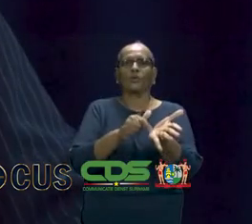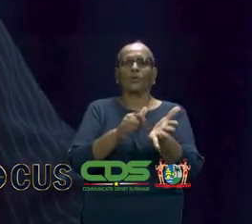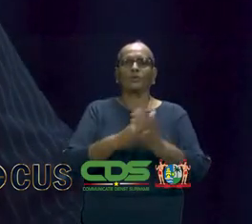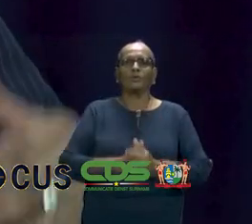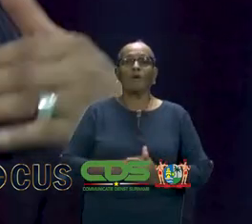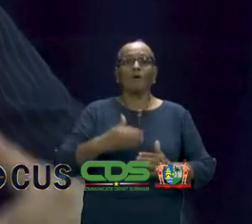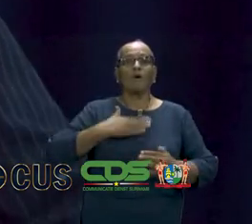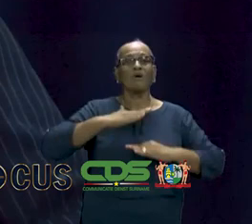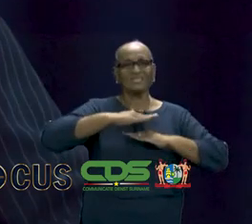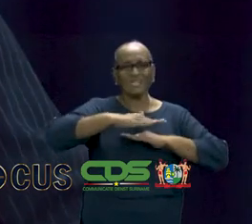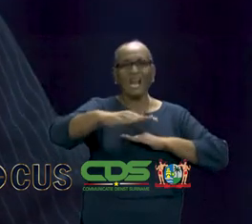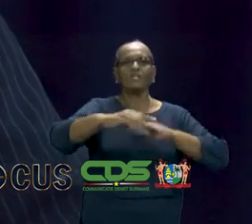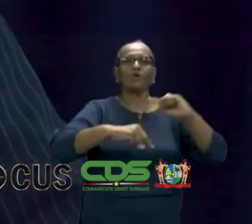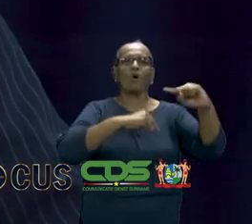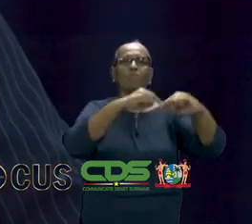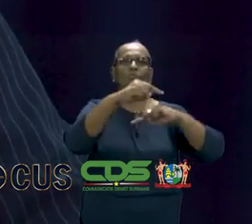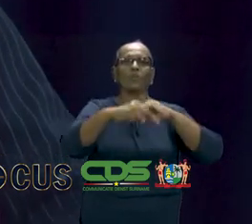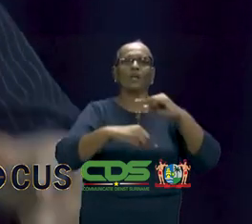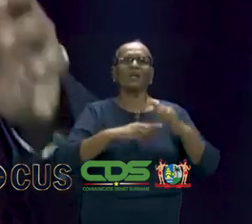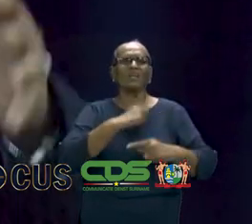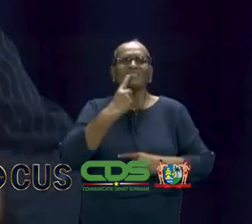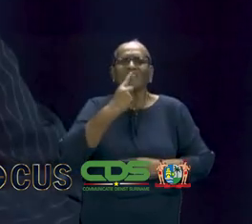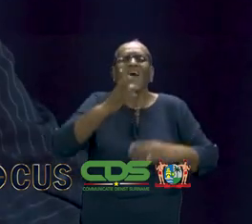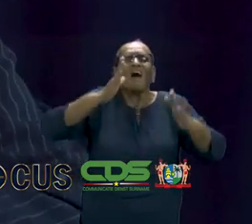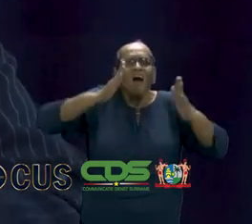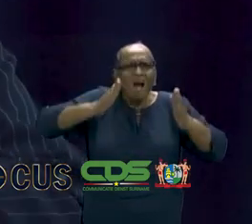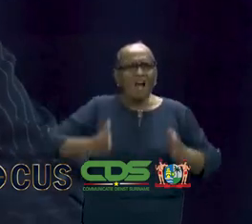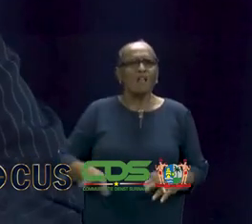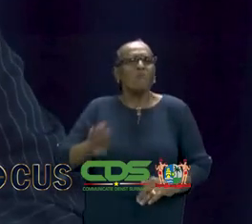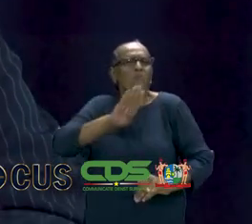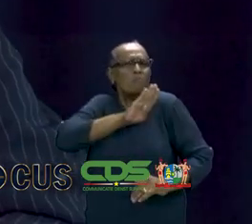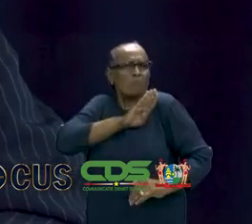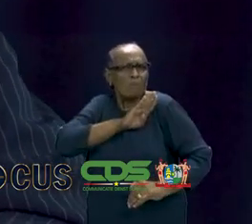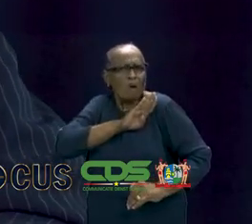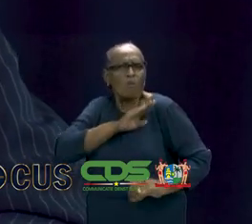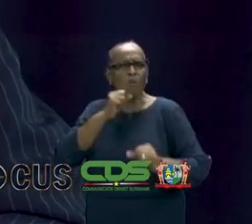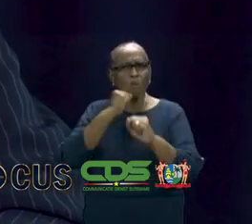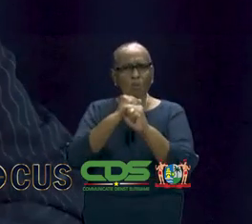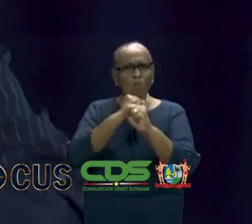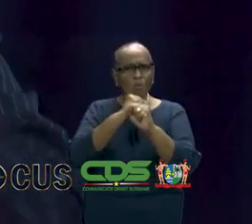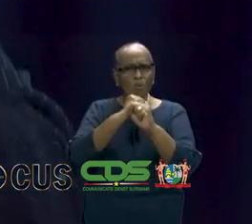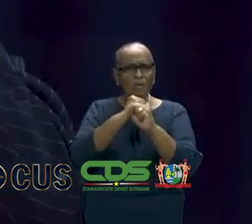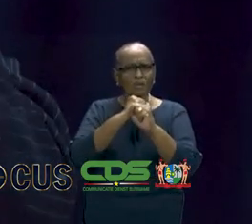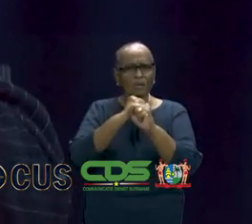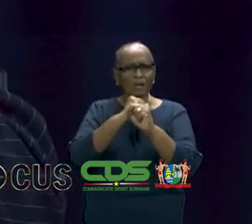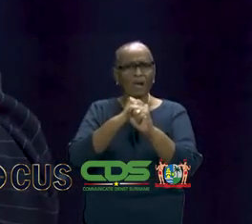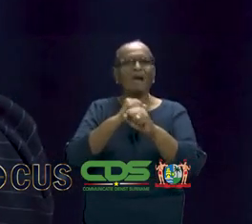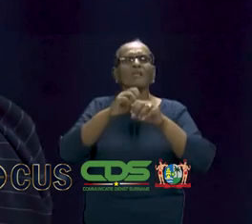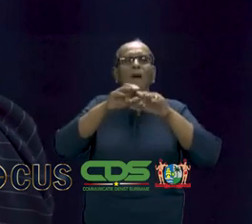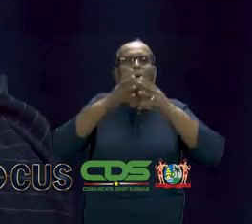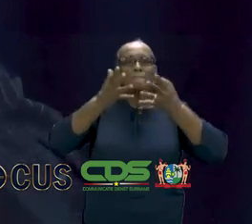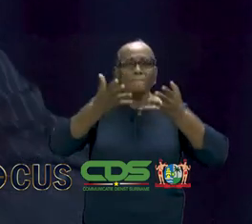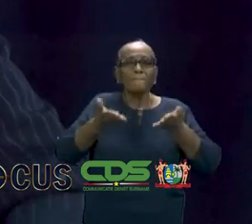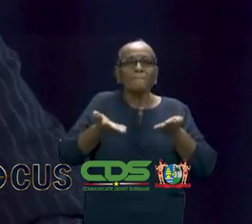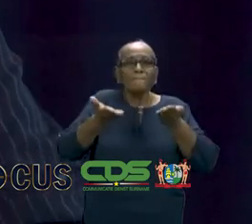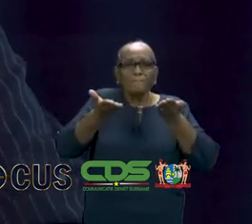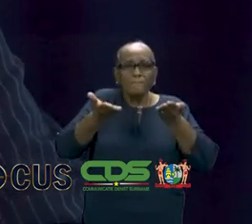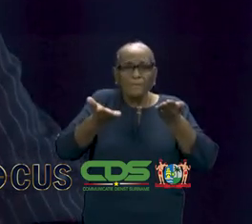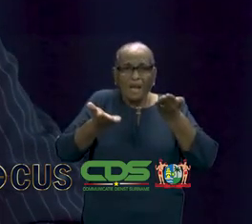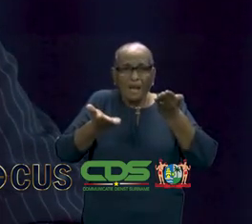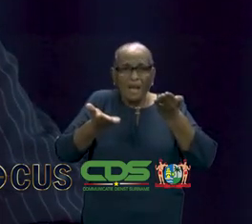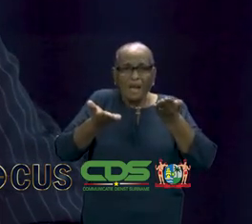te ontwikkelen, zoals ik eerder heb aangegeven. Maar tegelijkertijd werken we aan een balans om die